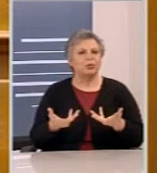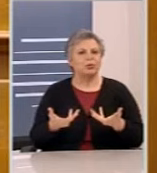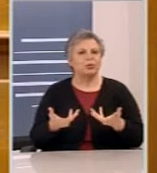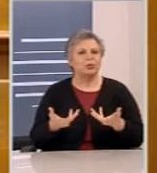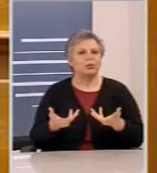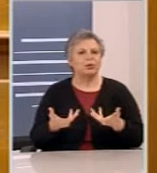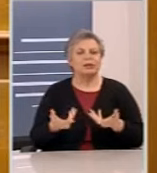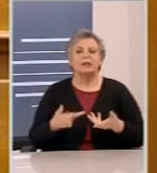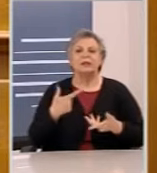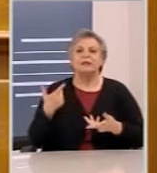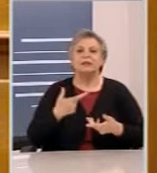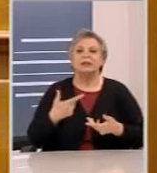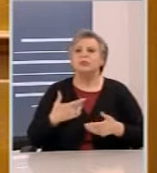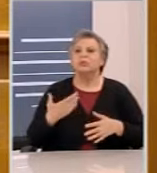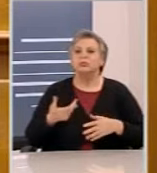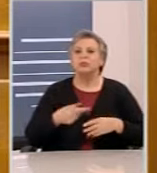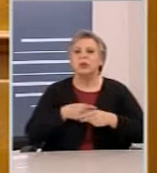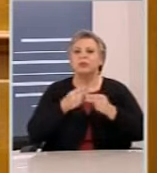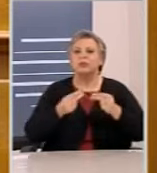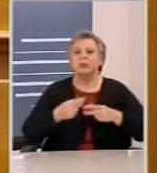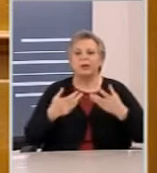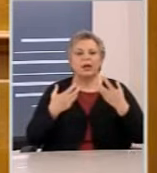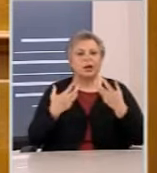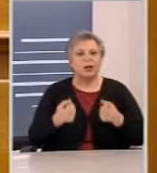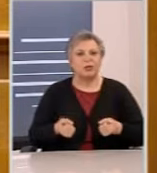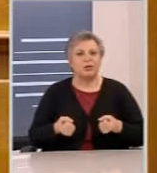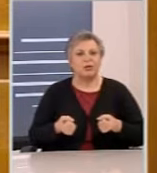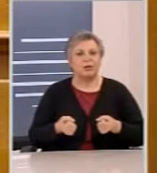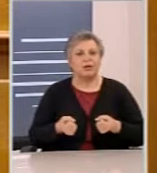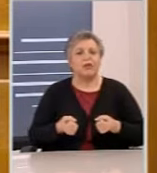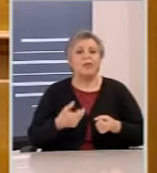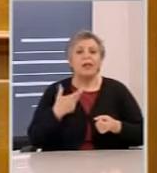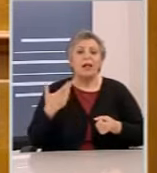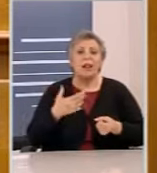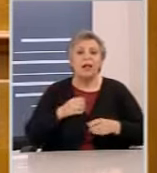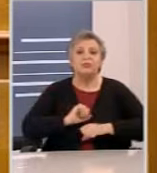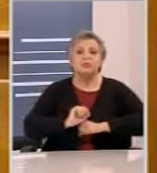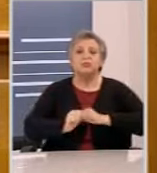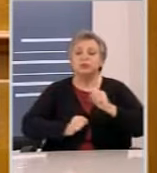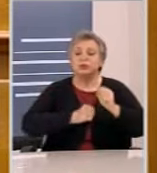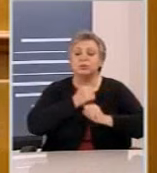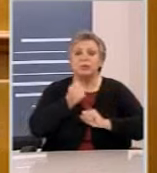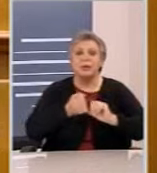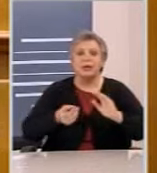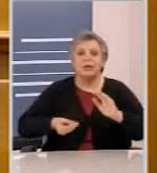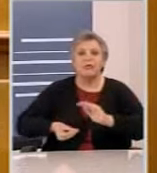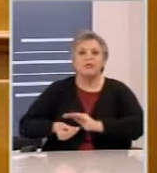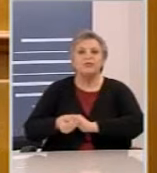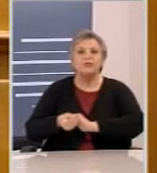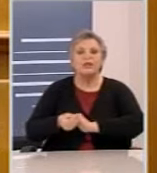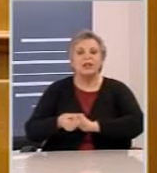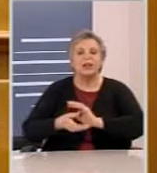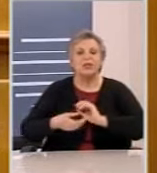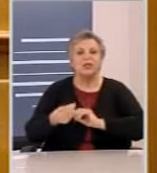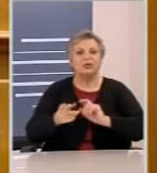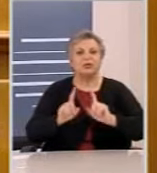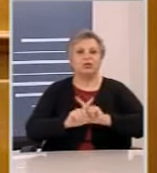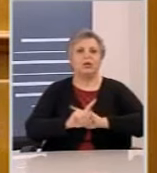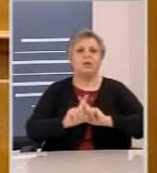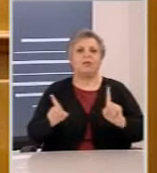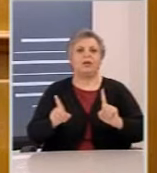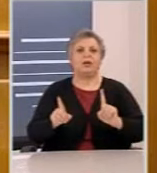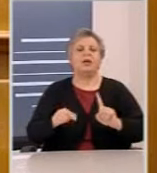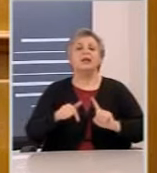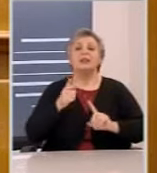τις επιπτώσεις και κυρίως αναζητεί μέτρα πρόληψης και καταστολής που θα αντιμετωπίσουν